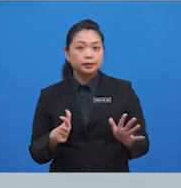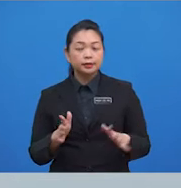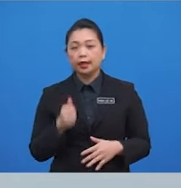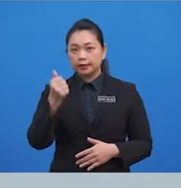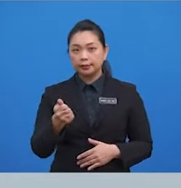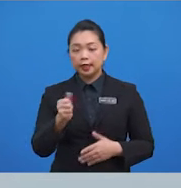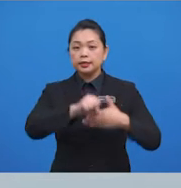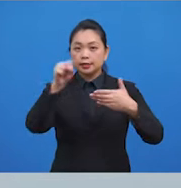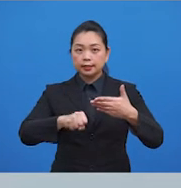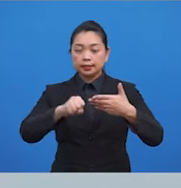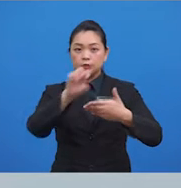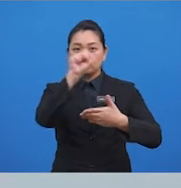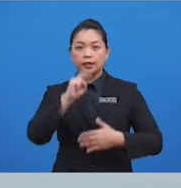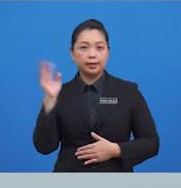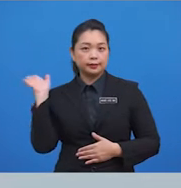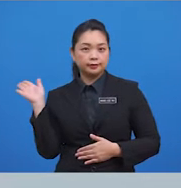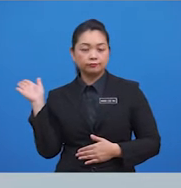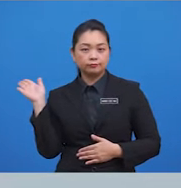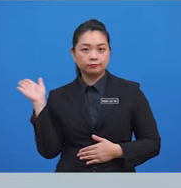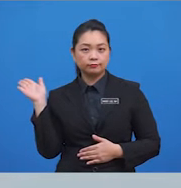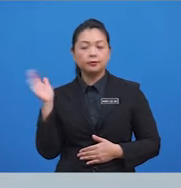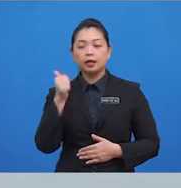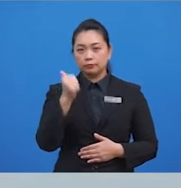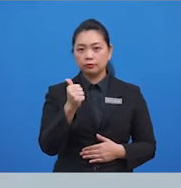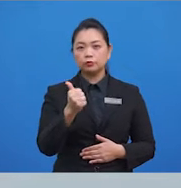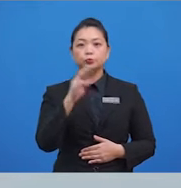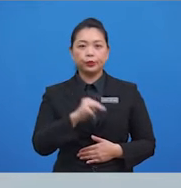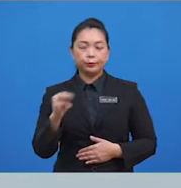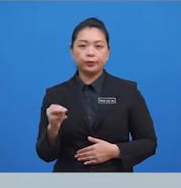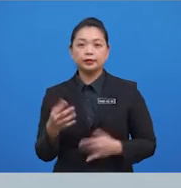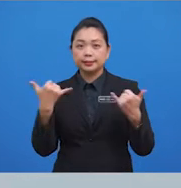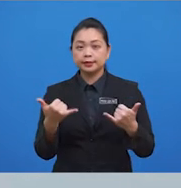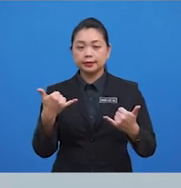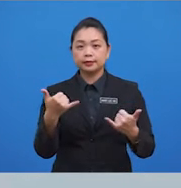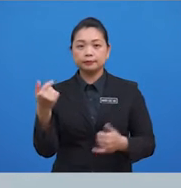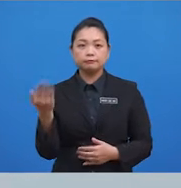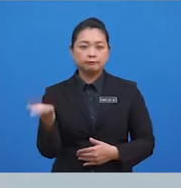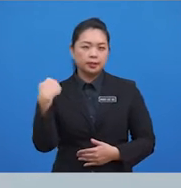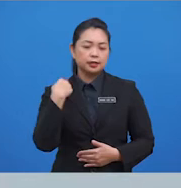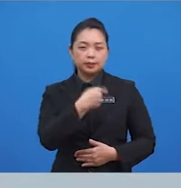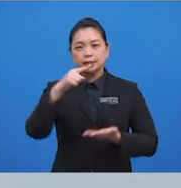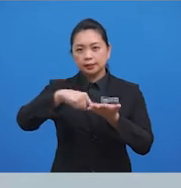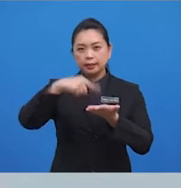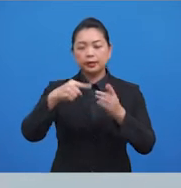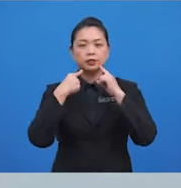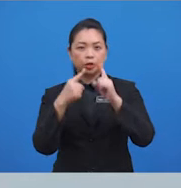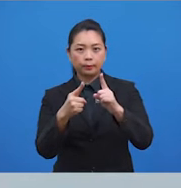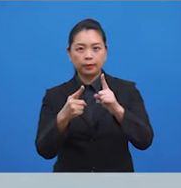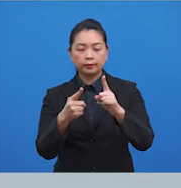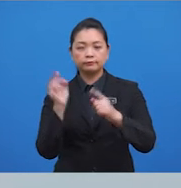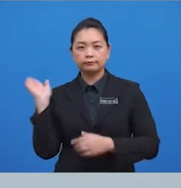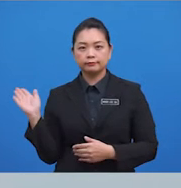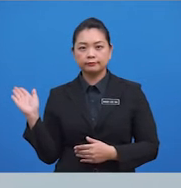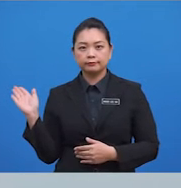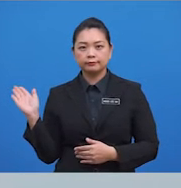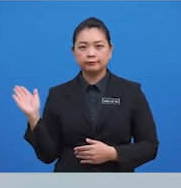Sudahkah anda menyelesaikan soalan keempat tadi? Bagus, murid-murid. Sekarang, mari kita semak jawapan bagi